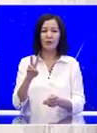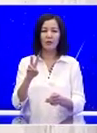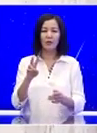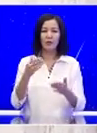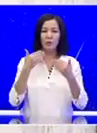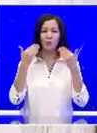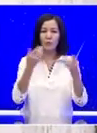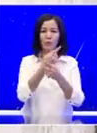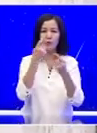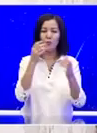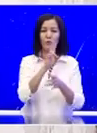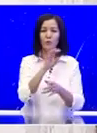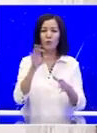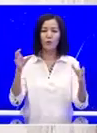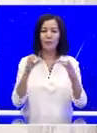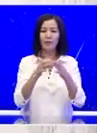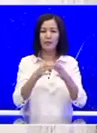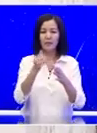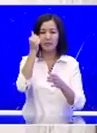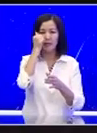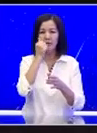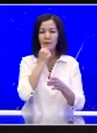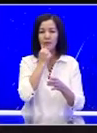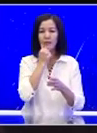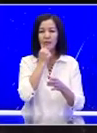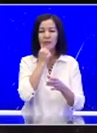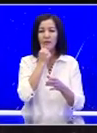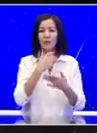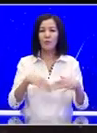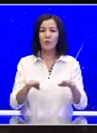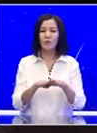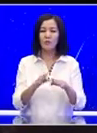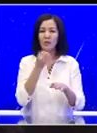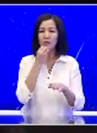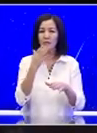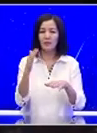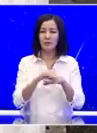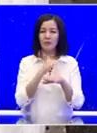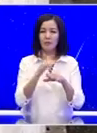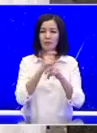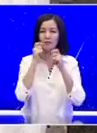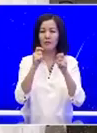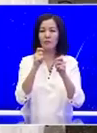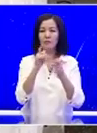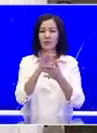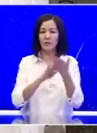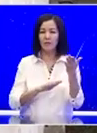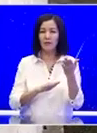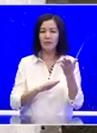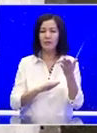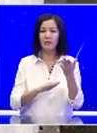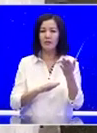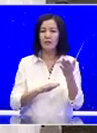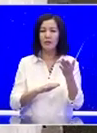рахмет, Нұр Отан партиясына рахмет. Осындай жақсылық жасай беріңіздер. Ауырмаңыздар, сырқамаңыздар,